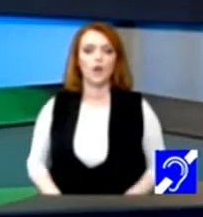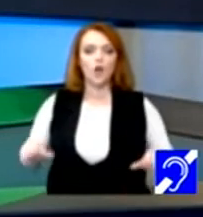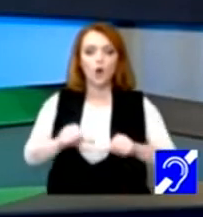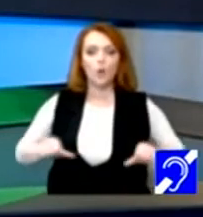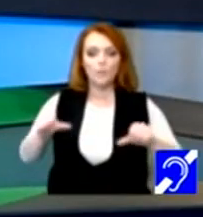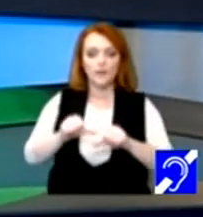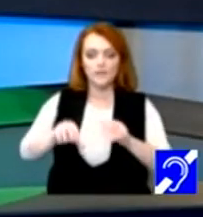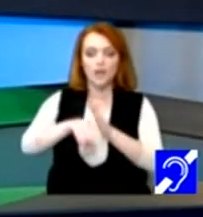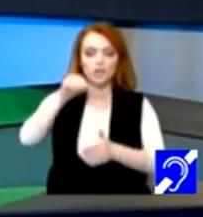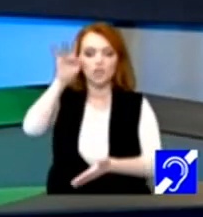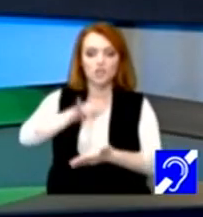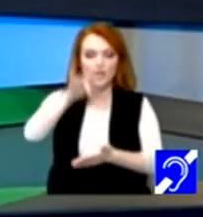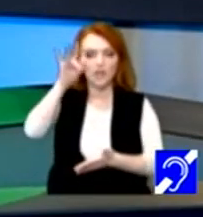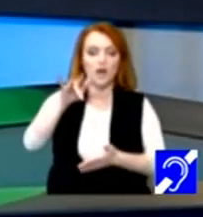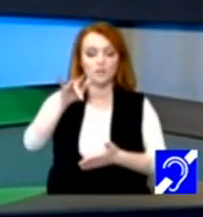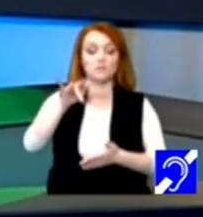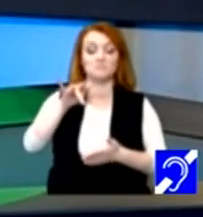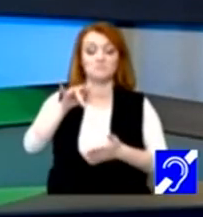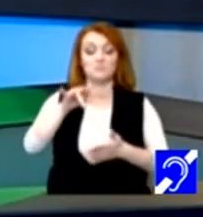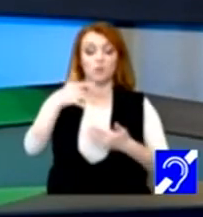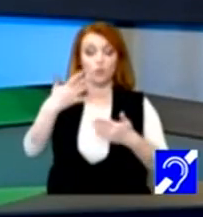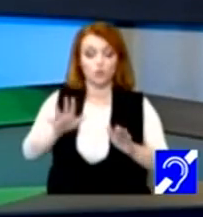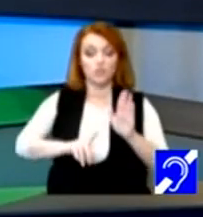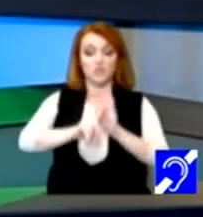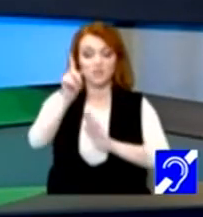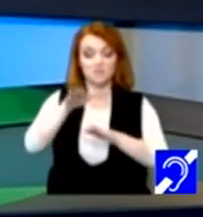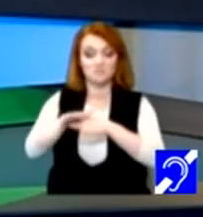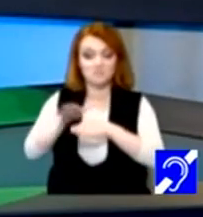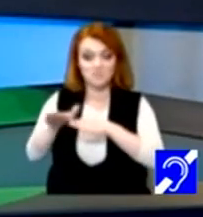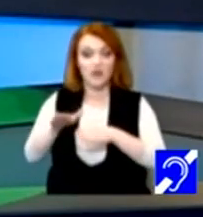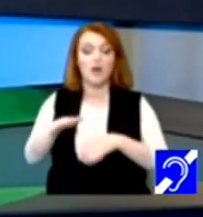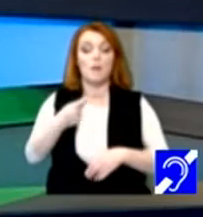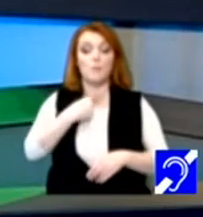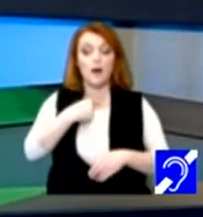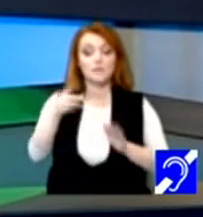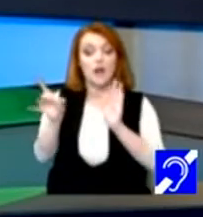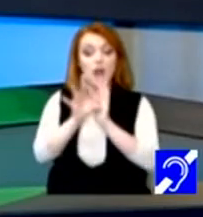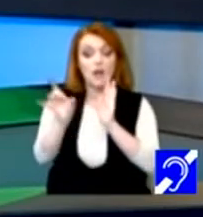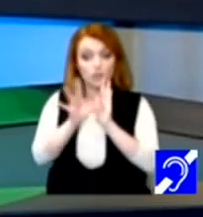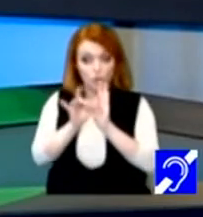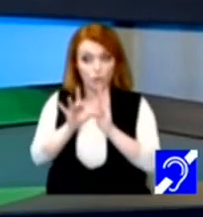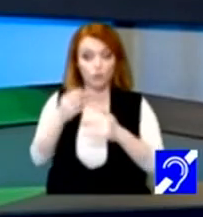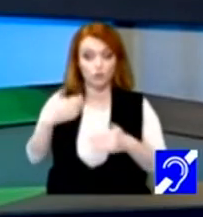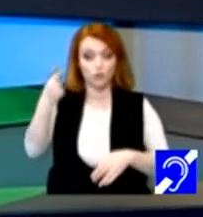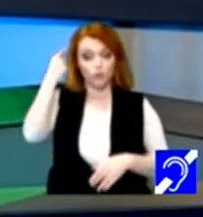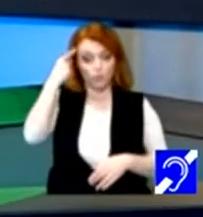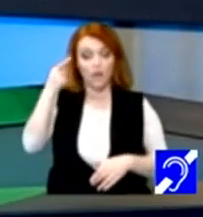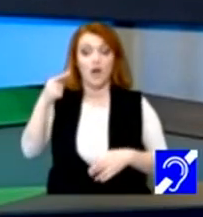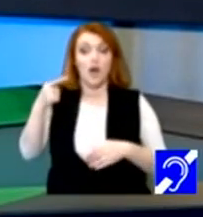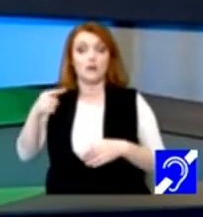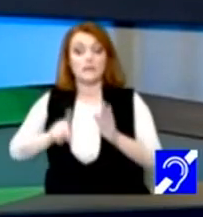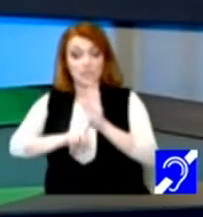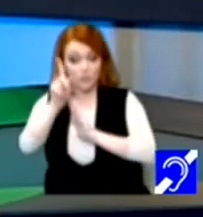Comisia Electorală Centrală face primul pas spre votul electronic. Pentru început va crea un grup de lucru de specialiști de la